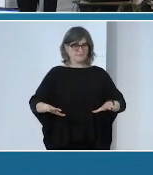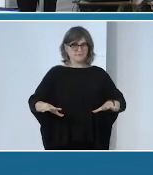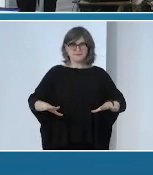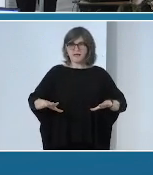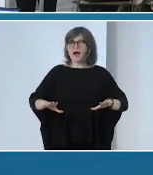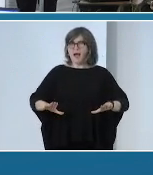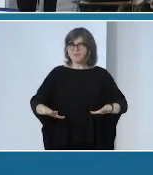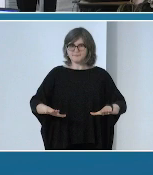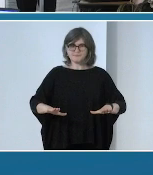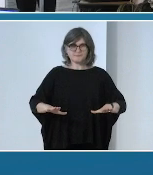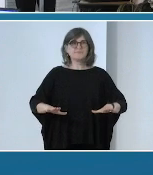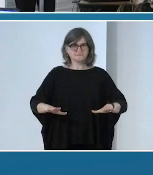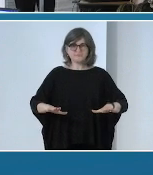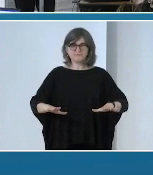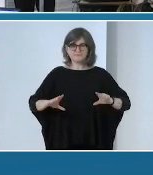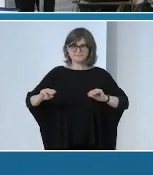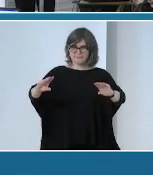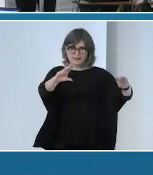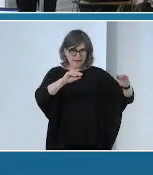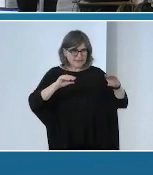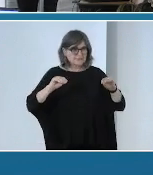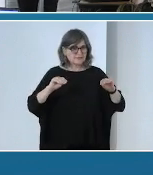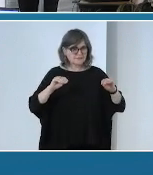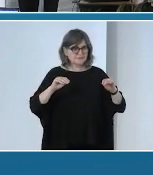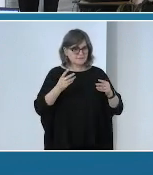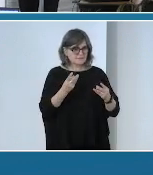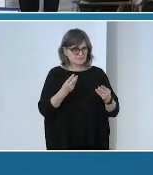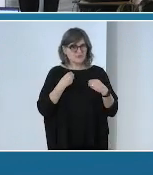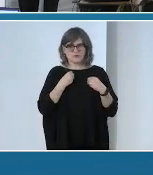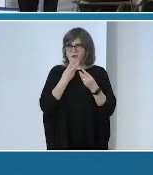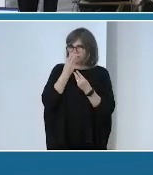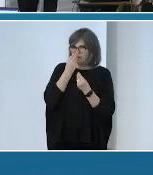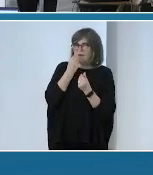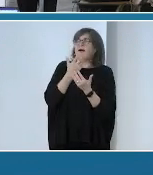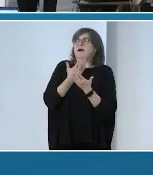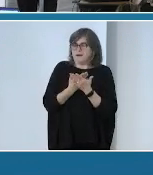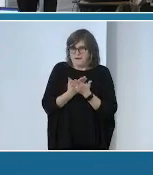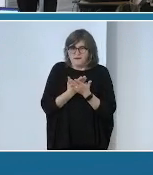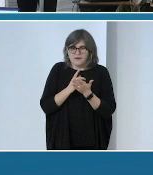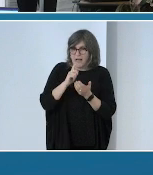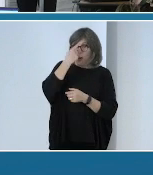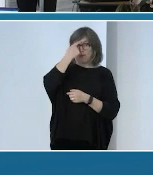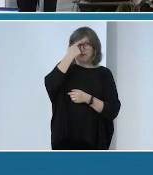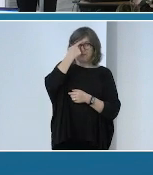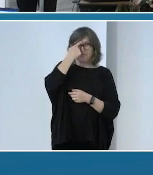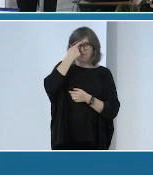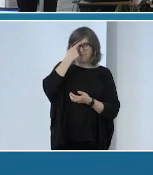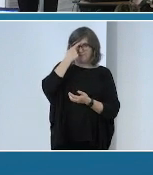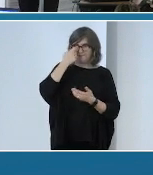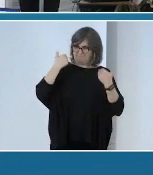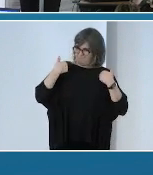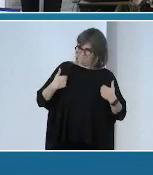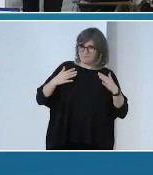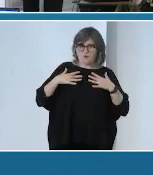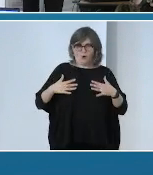qui permet de nous donner aussi cette verticalité et cette conscience de soi